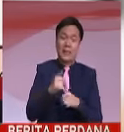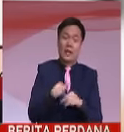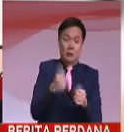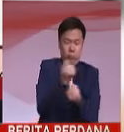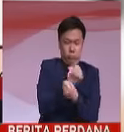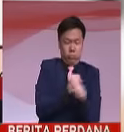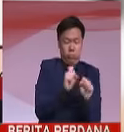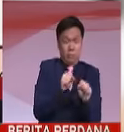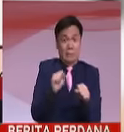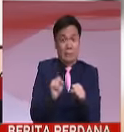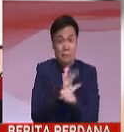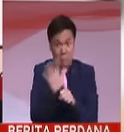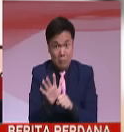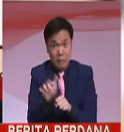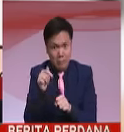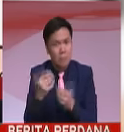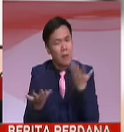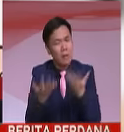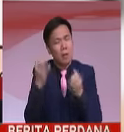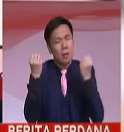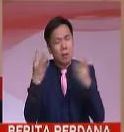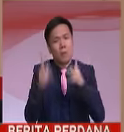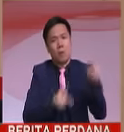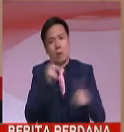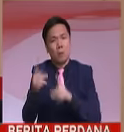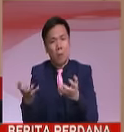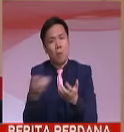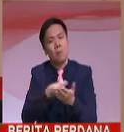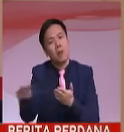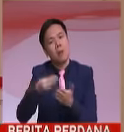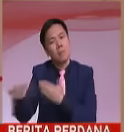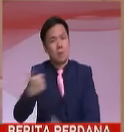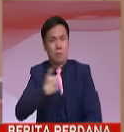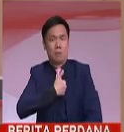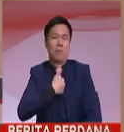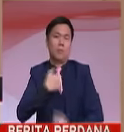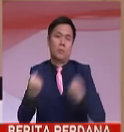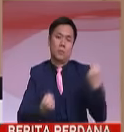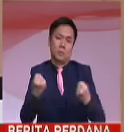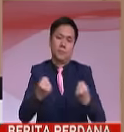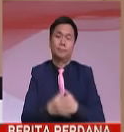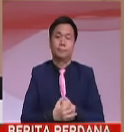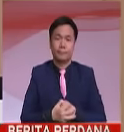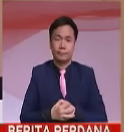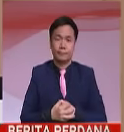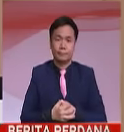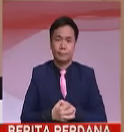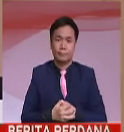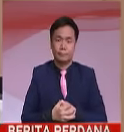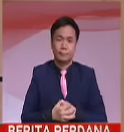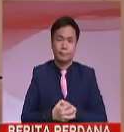situasi semasa Kobe Hai avinton shopee production steady coming from a